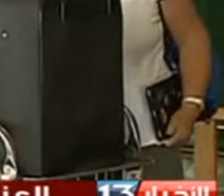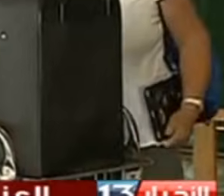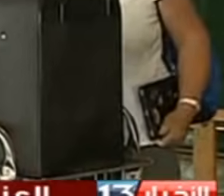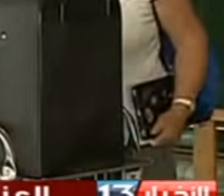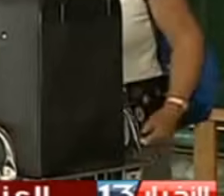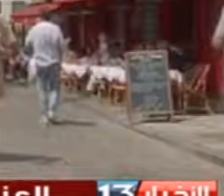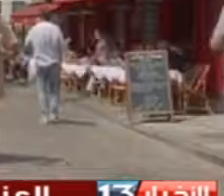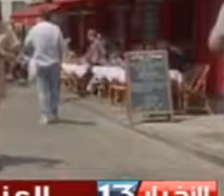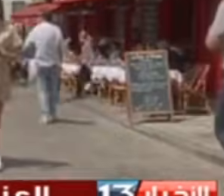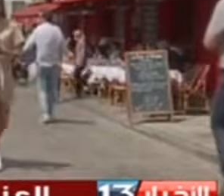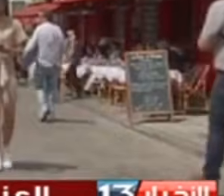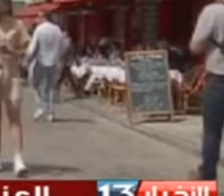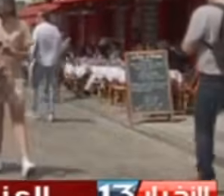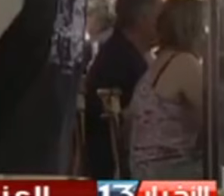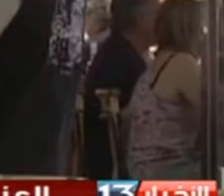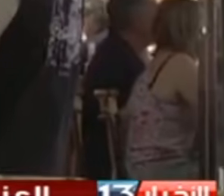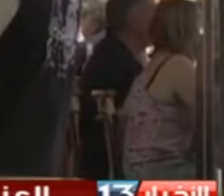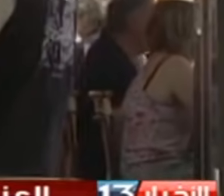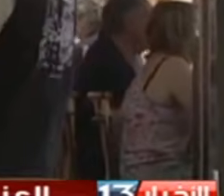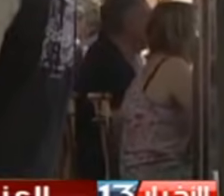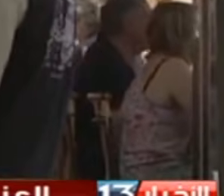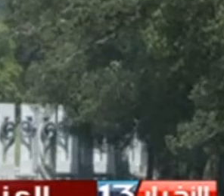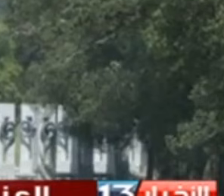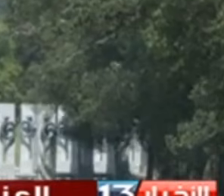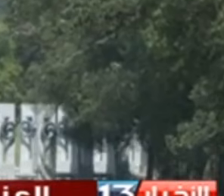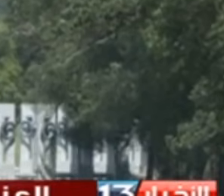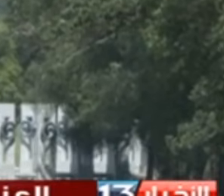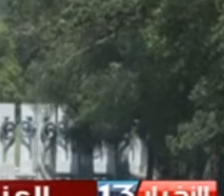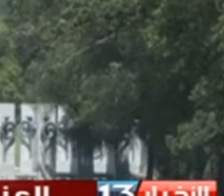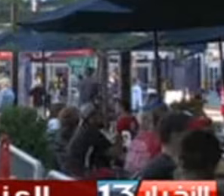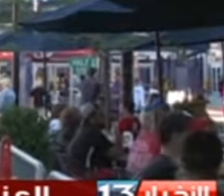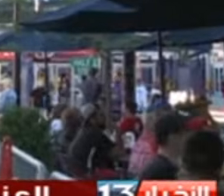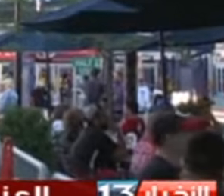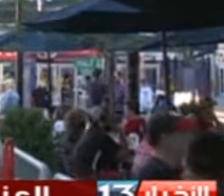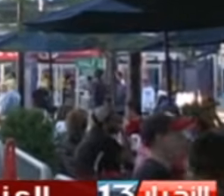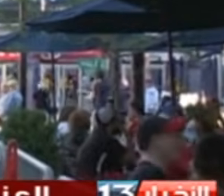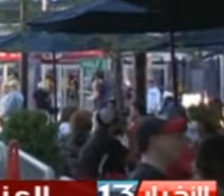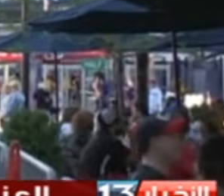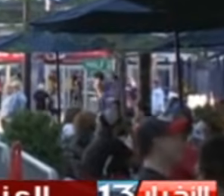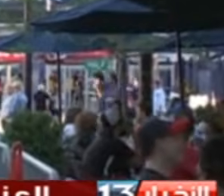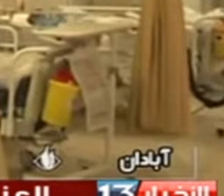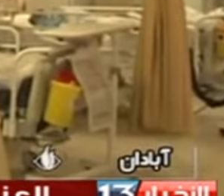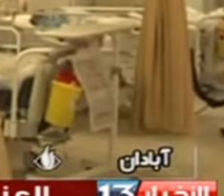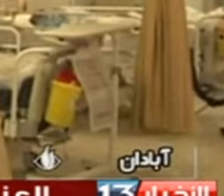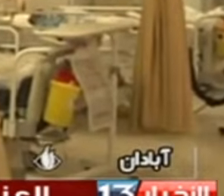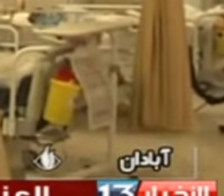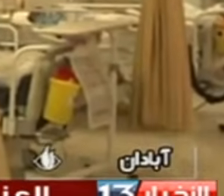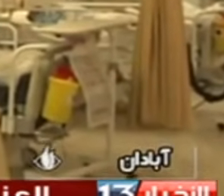العالمي بخسائر تفوق 4000 مليار دولار نتيجة جائحة كوفيد.